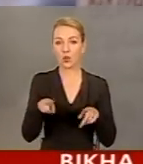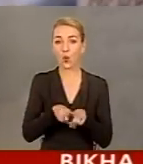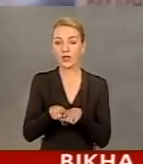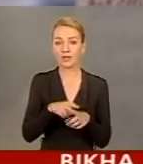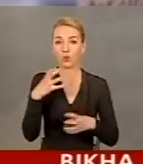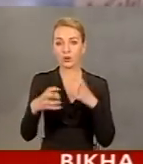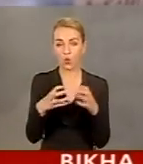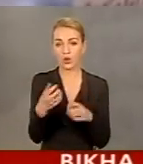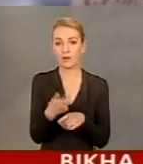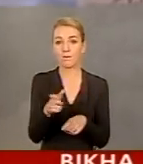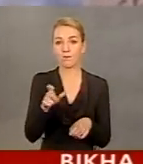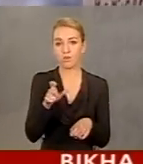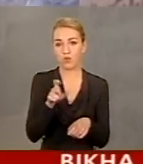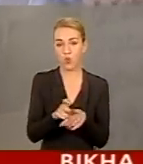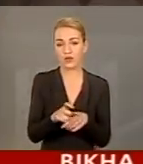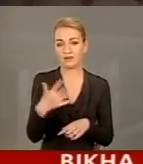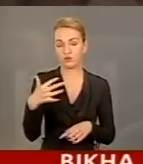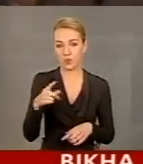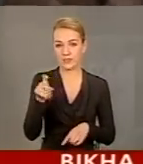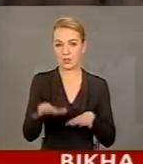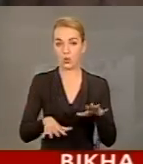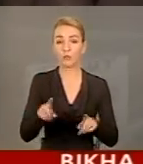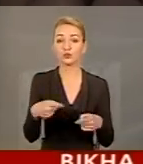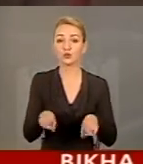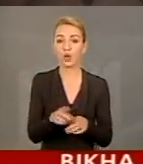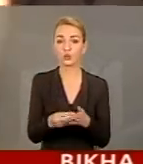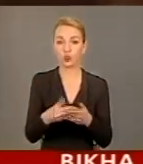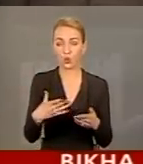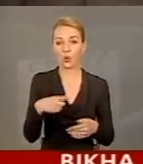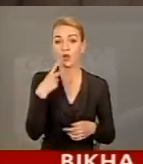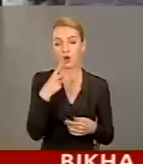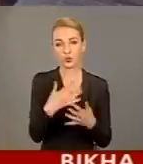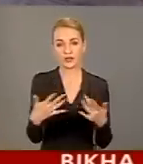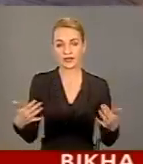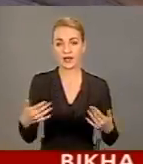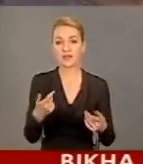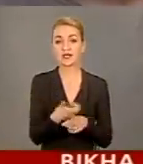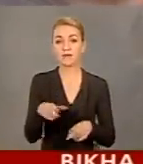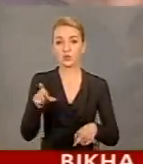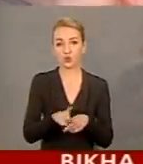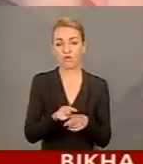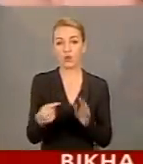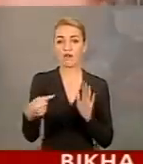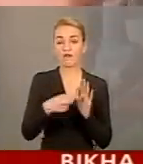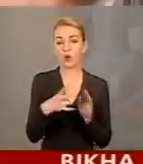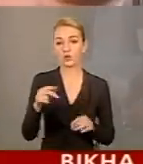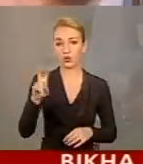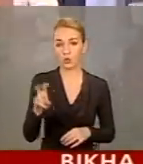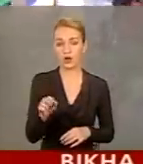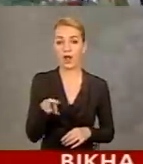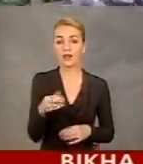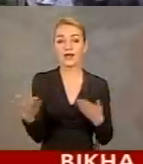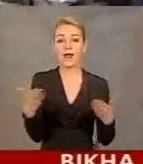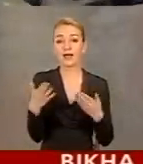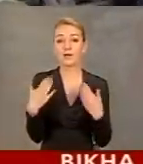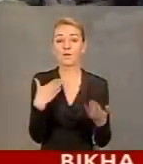та помідори понад півсотні за кілограм. Чому так дорого, продавчині кажуть різне. Здебільшого кивають на долар. Але яким